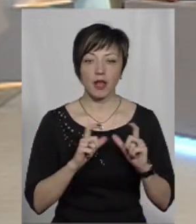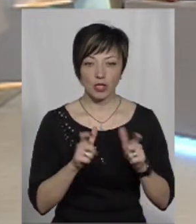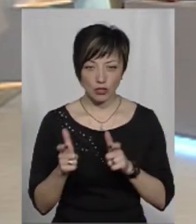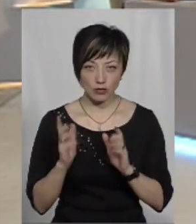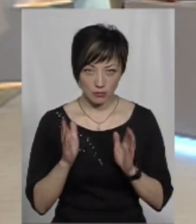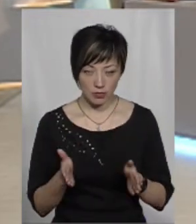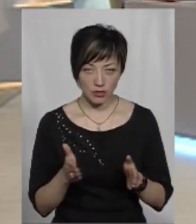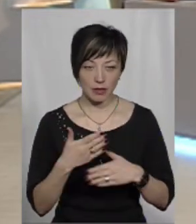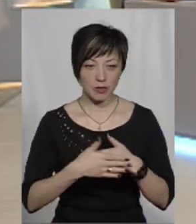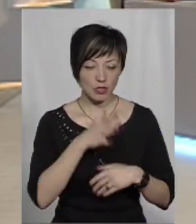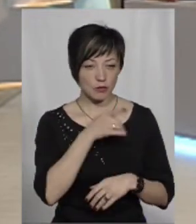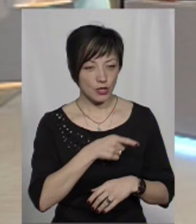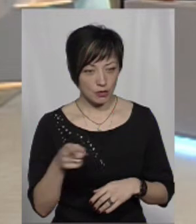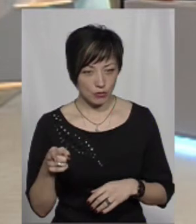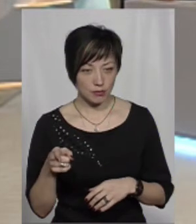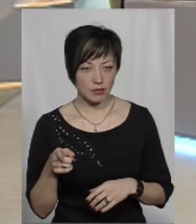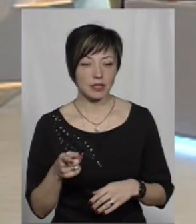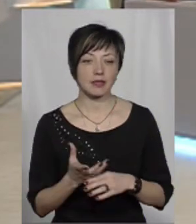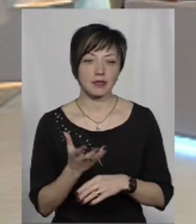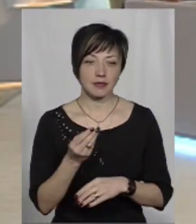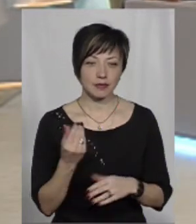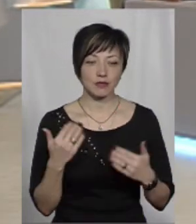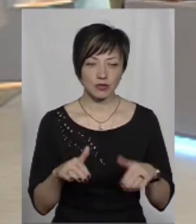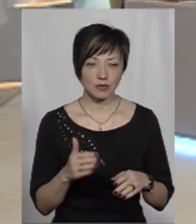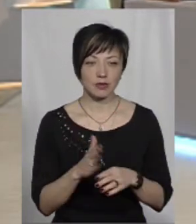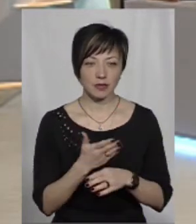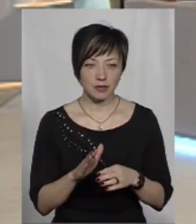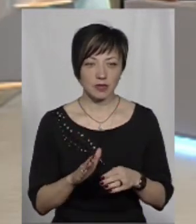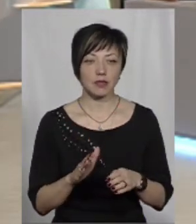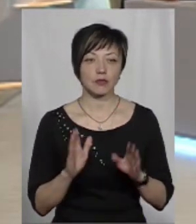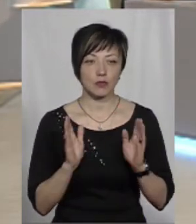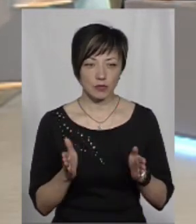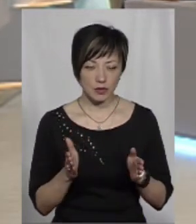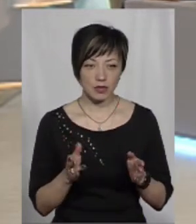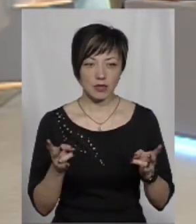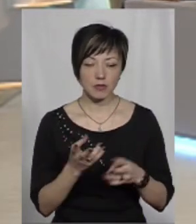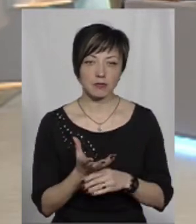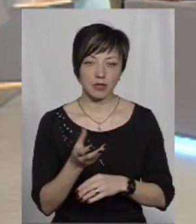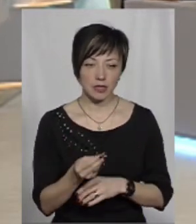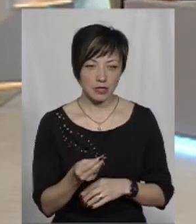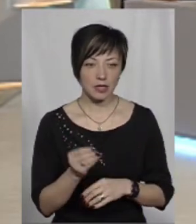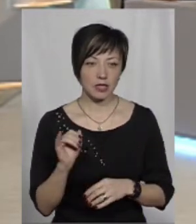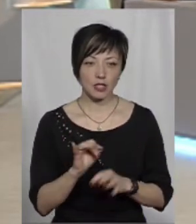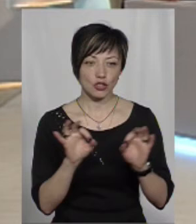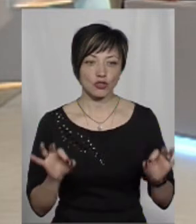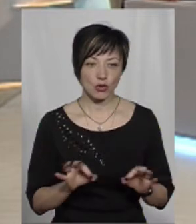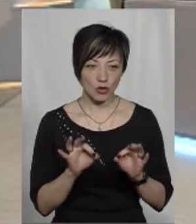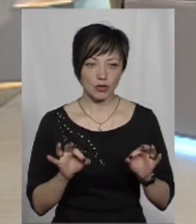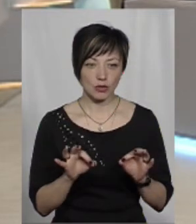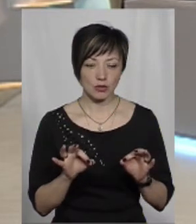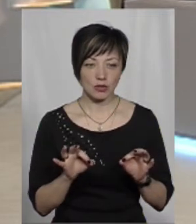Платіжки надійдуть найближчим часом. Платіжки вже більшій частині надійшли. Вони, вже навіть. Їх треба сплатити і